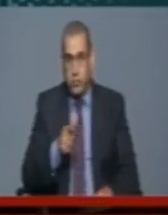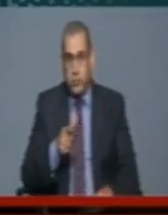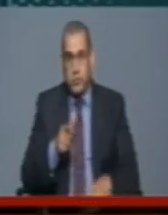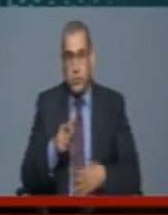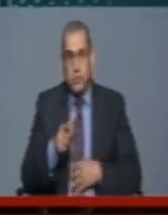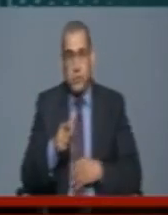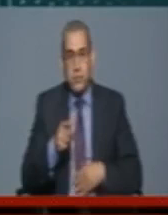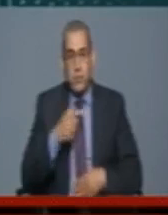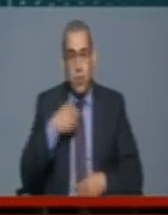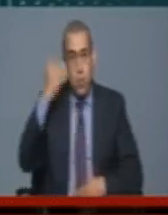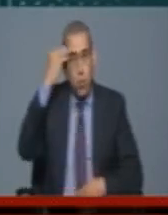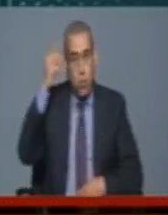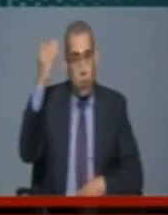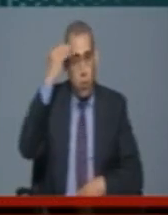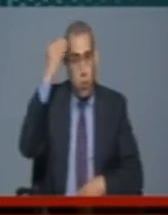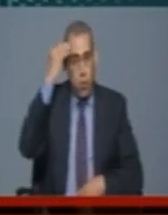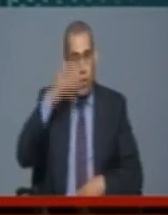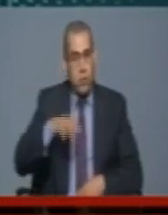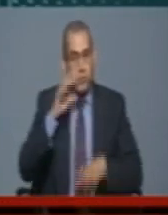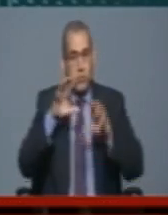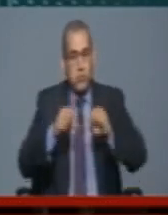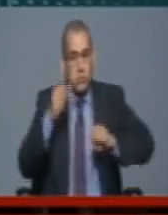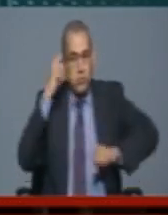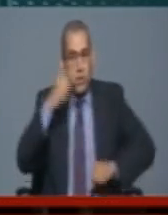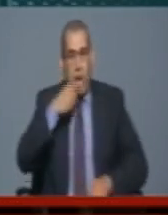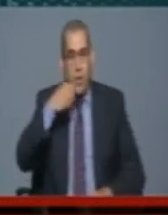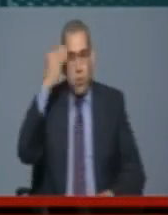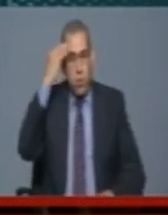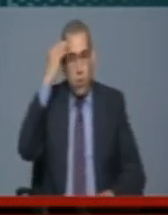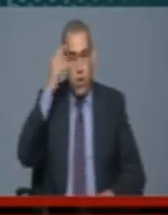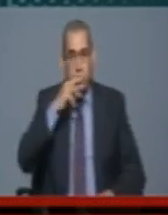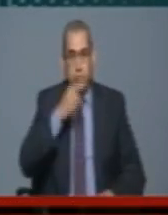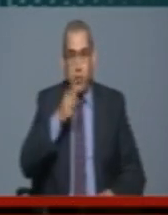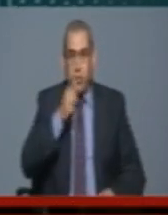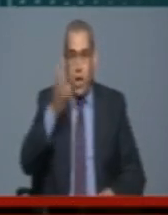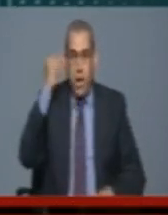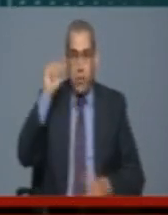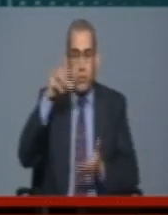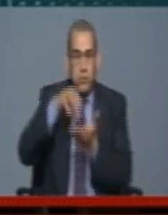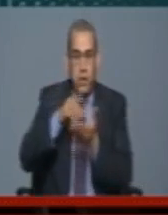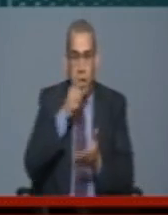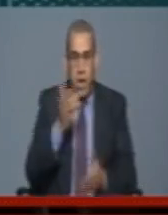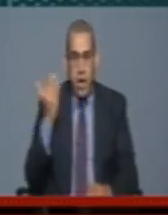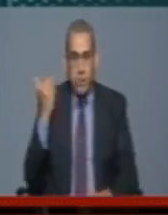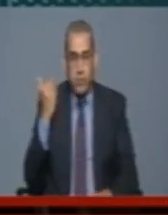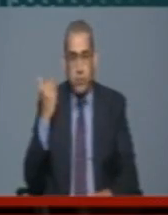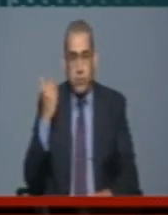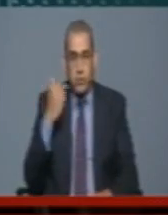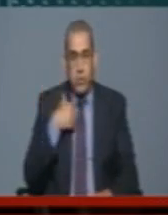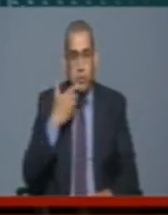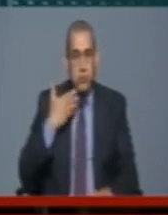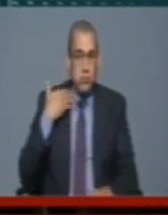ظنا منه أنه سيمرر كلمة قالها وزراؤه سابقا: الكبار